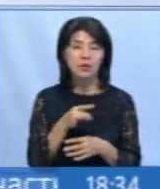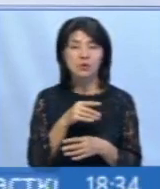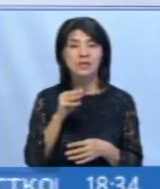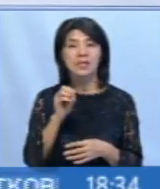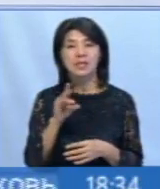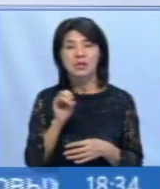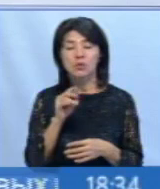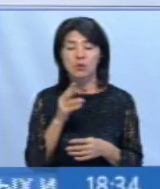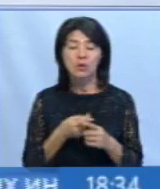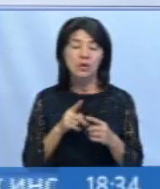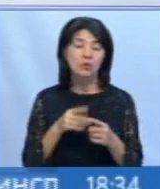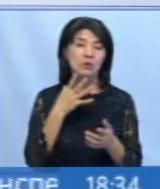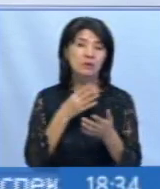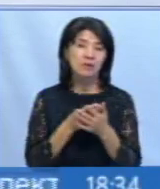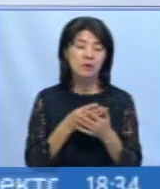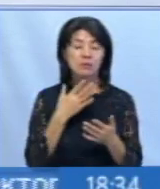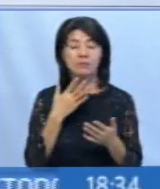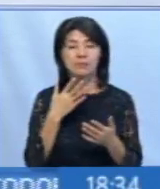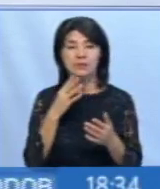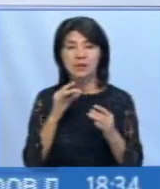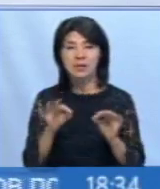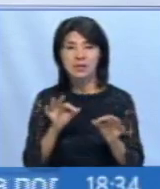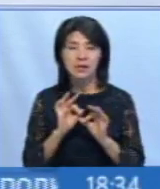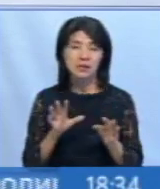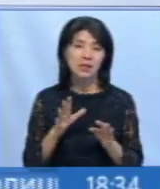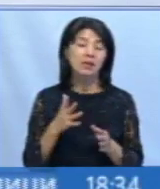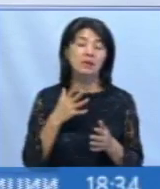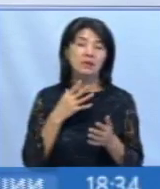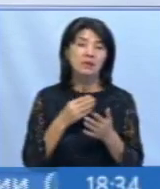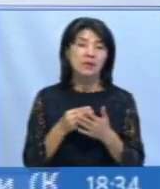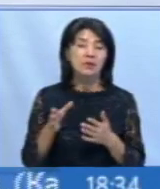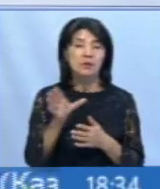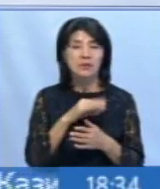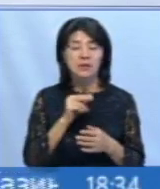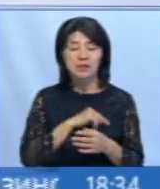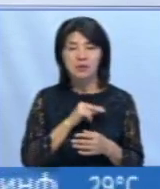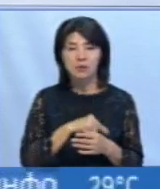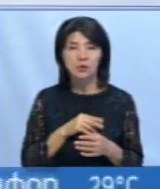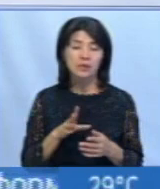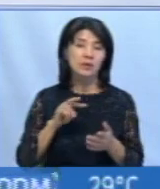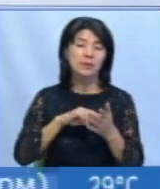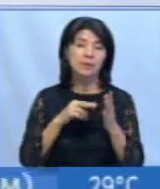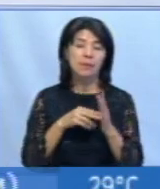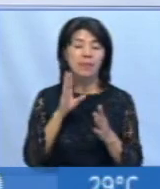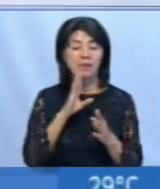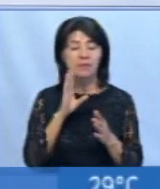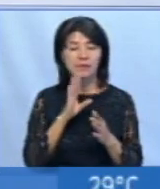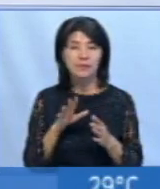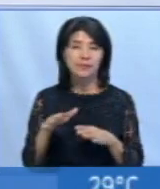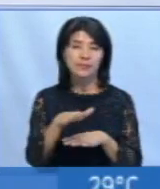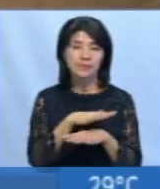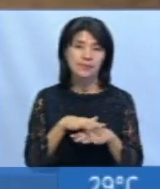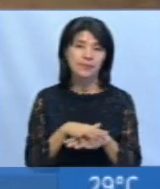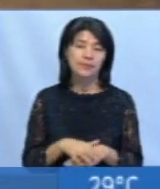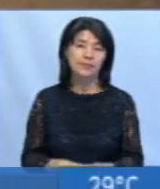своими прогнозами на урожай. Абылкаир Скаков также ознакомился с реализацией проектов по водоснабжению сел.